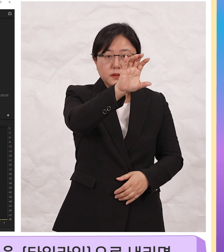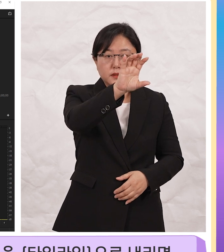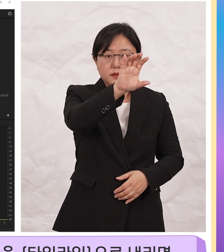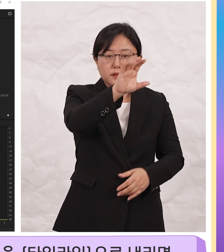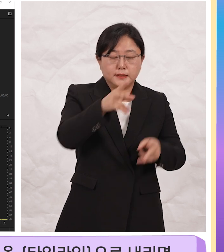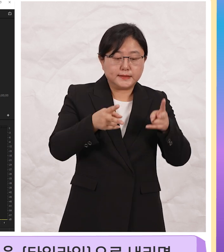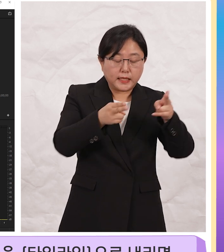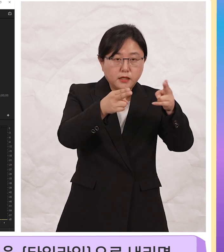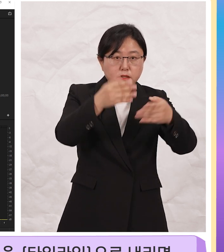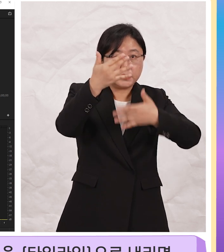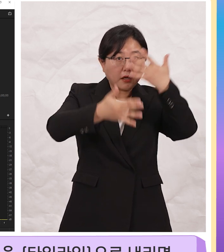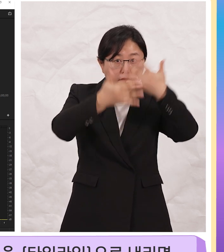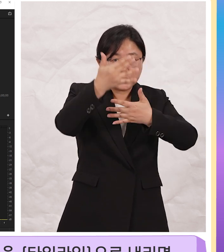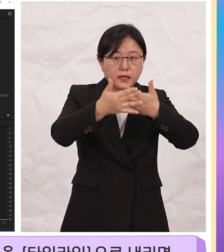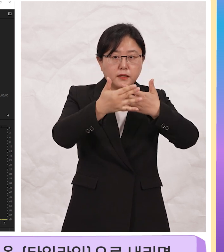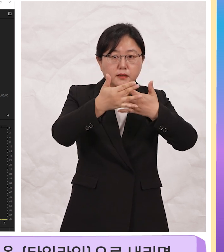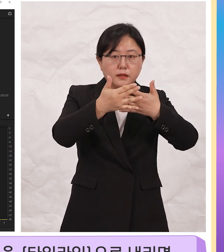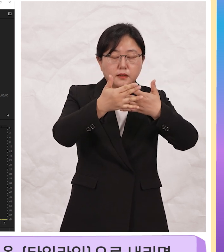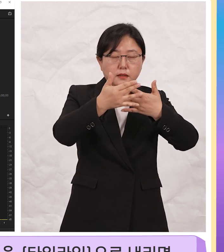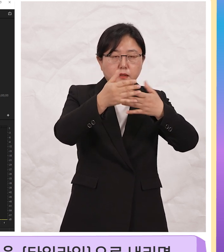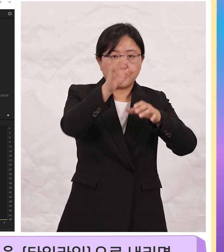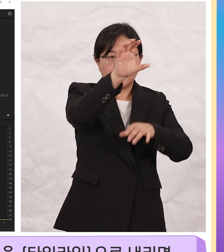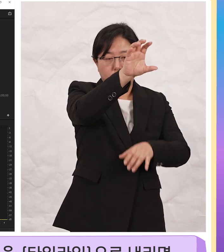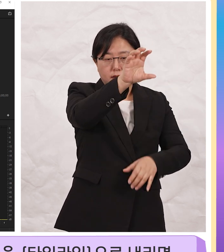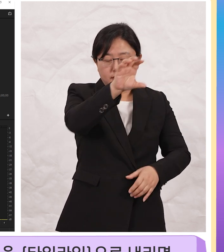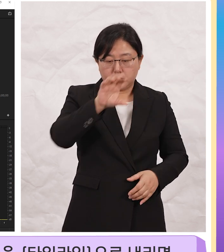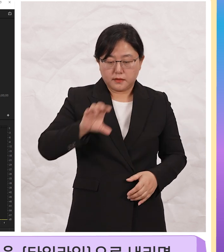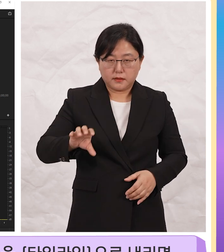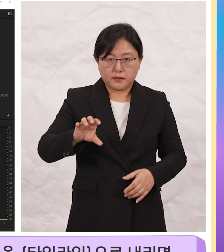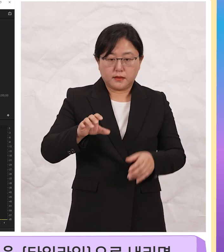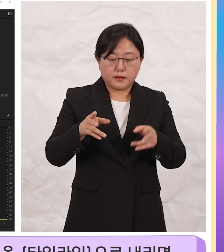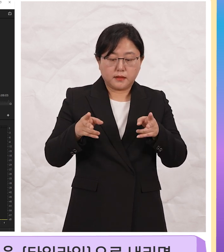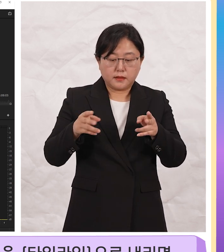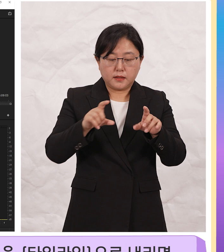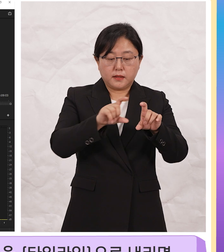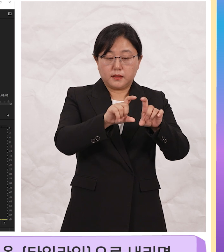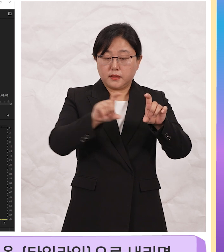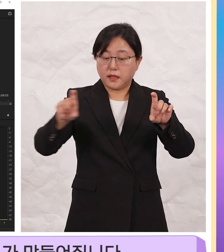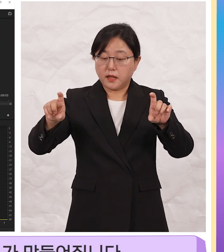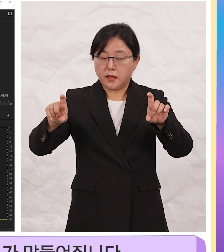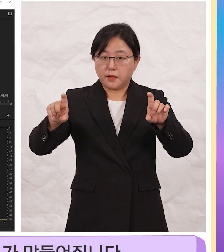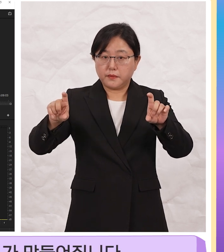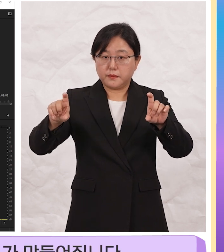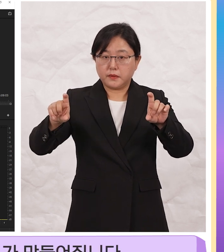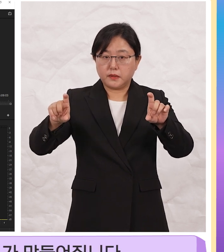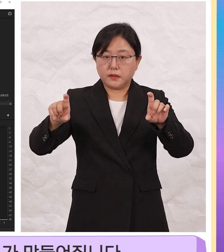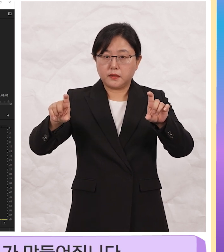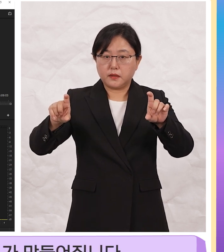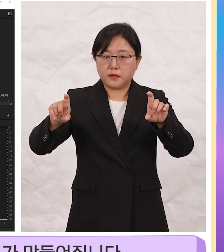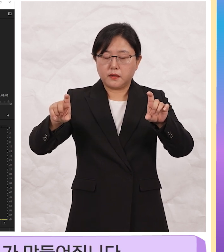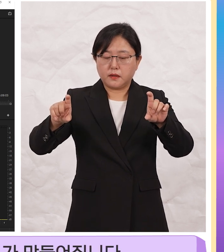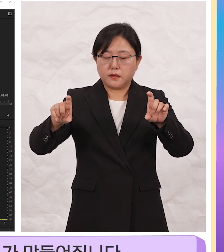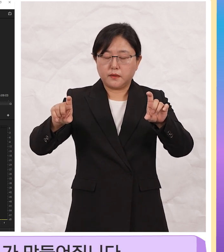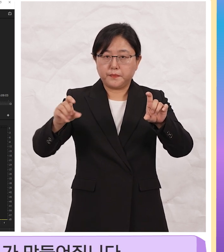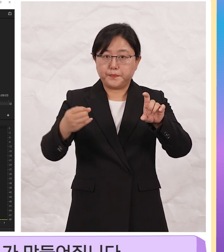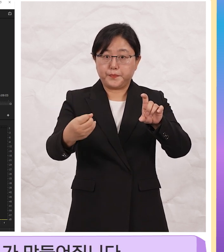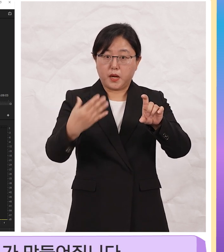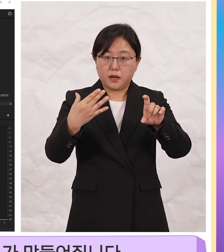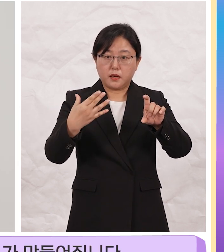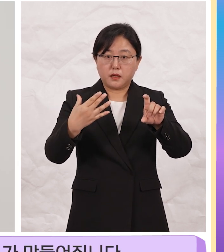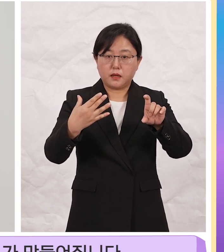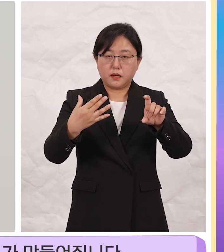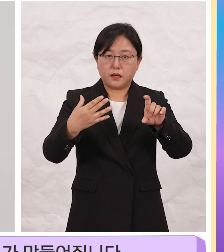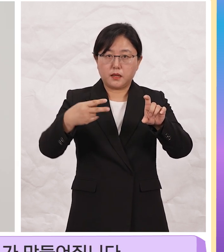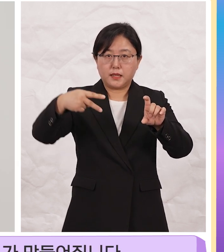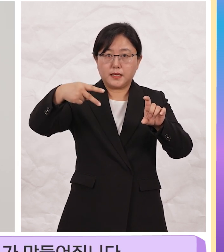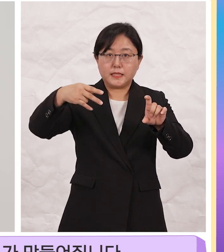패널에 있는 잘려진 동영상 클립을 타임라인으로 내리면 타임라인 패널이